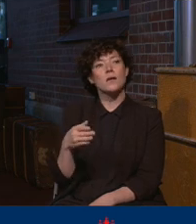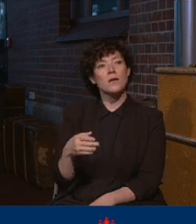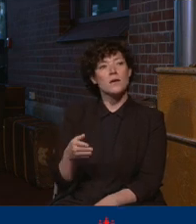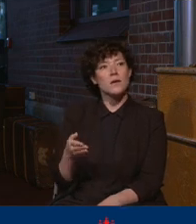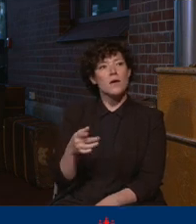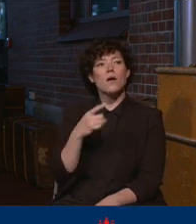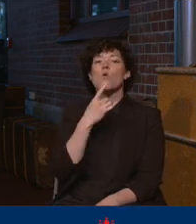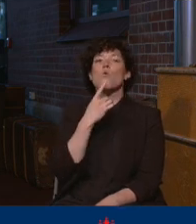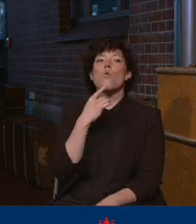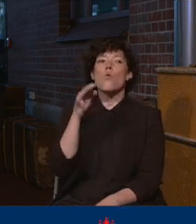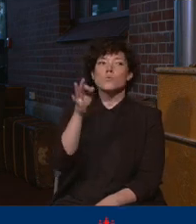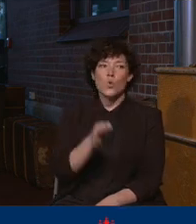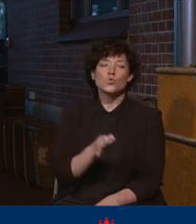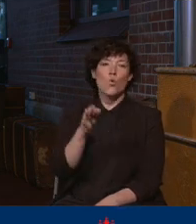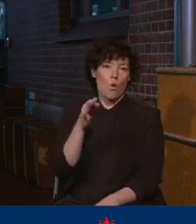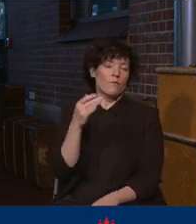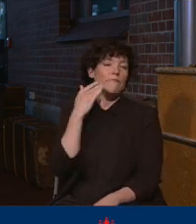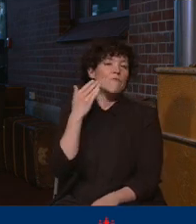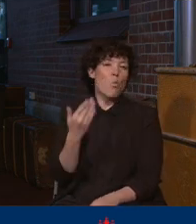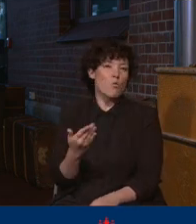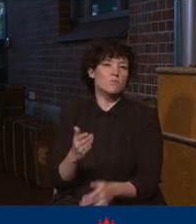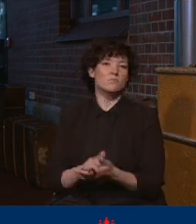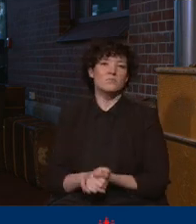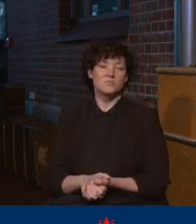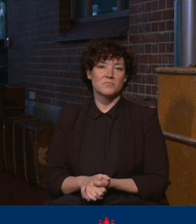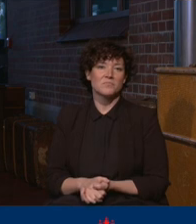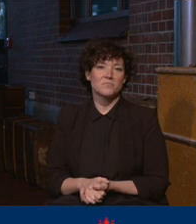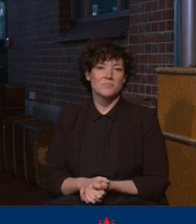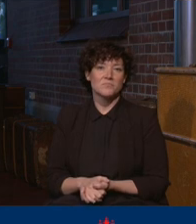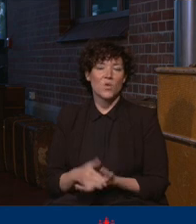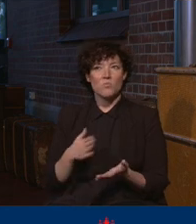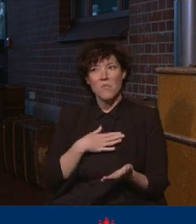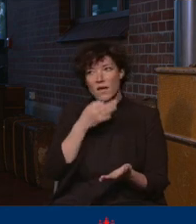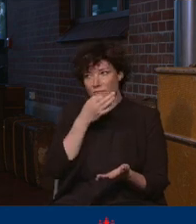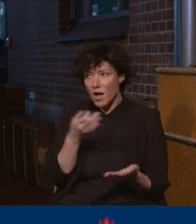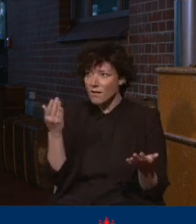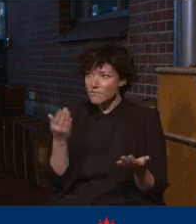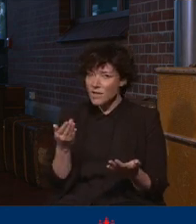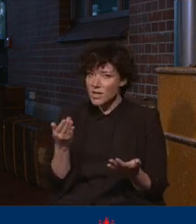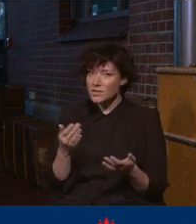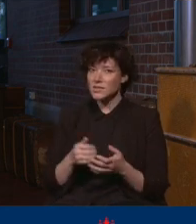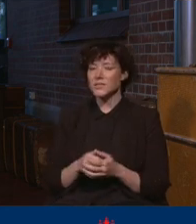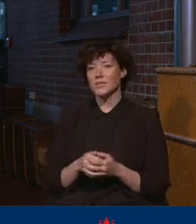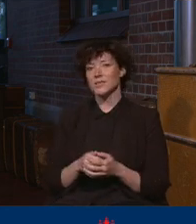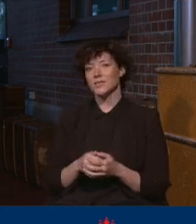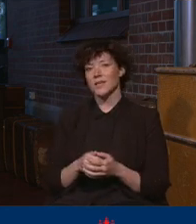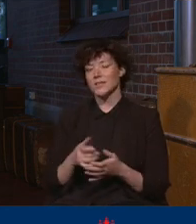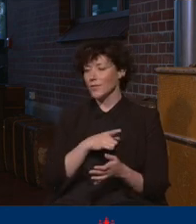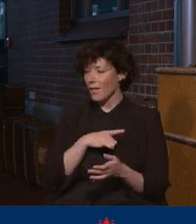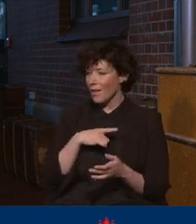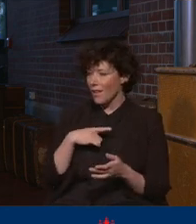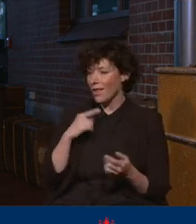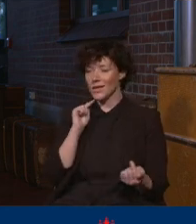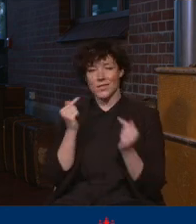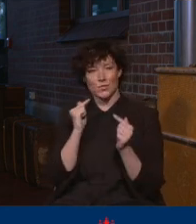rothenburgsort und meine frage ist eigentlich sehr lange hitzige diskussion ich weiß es